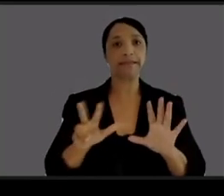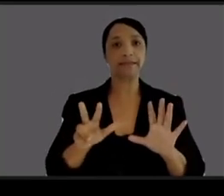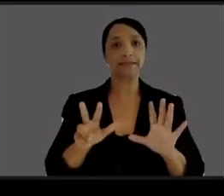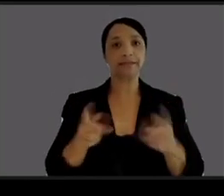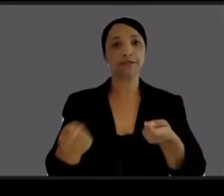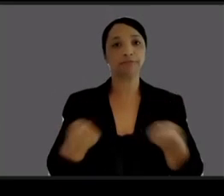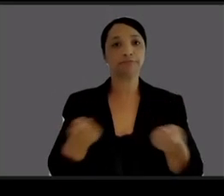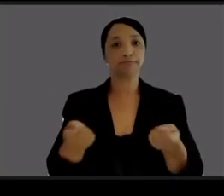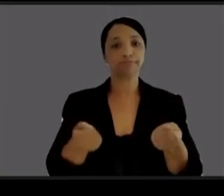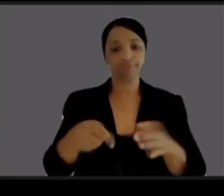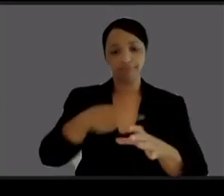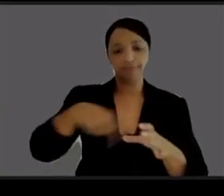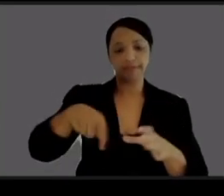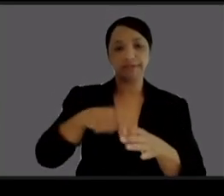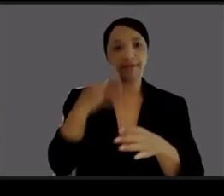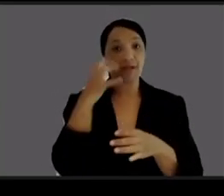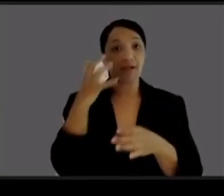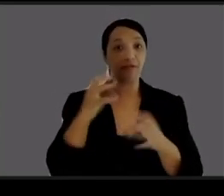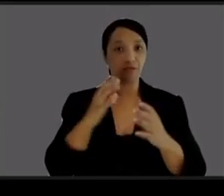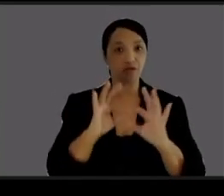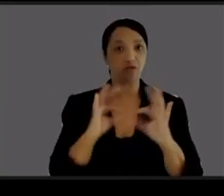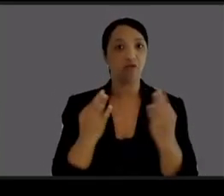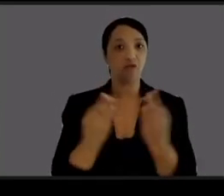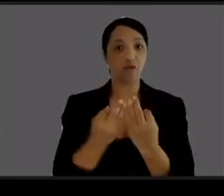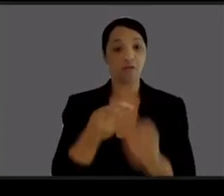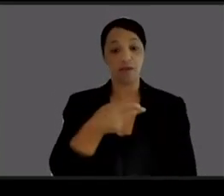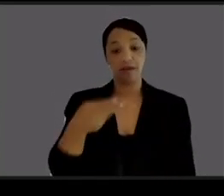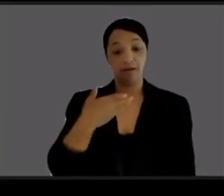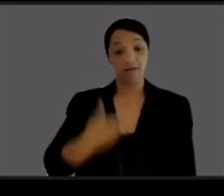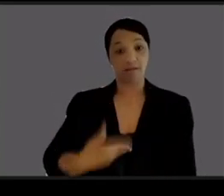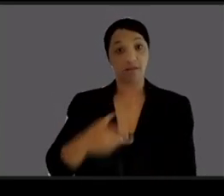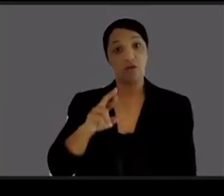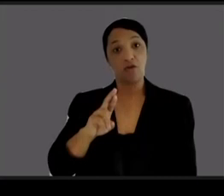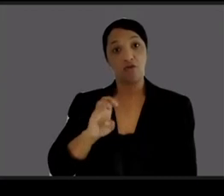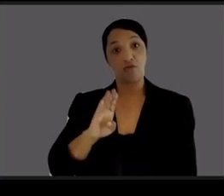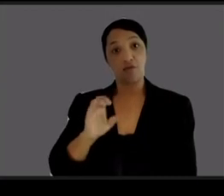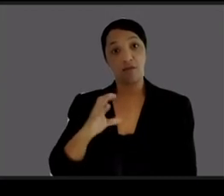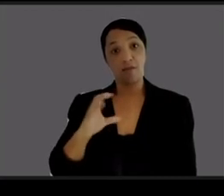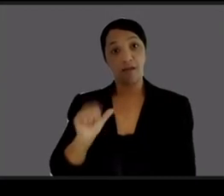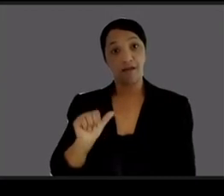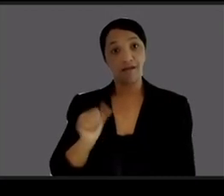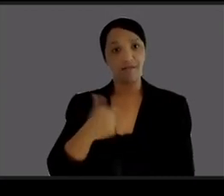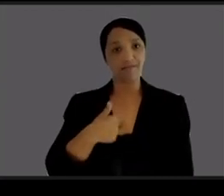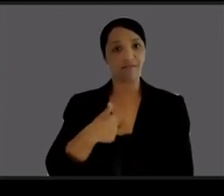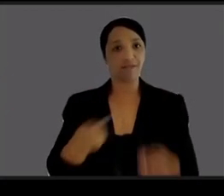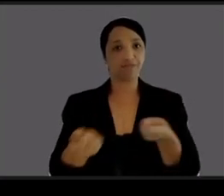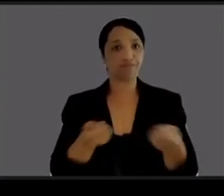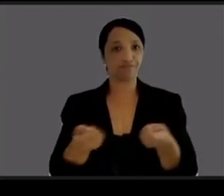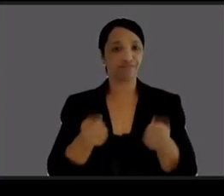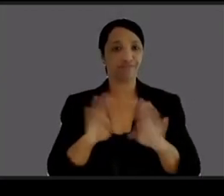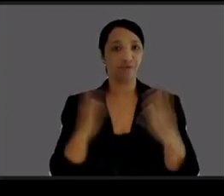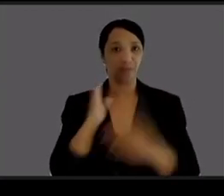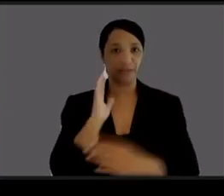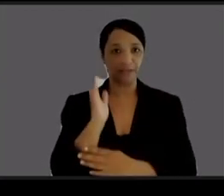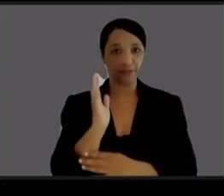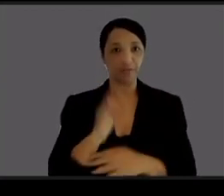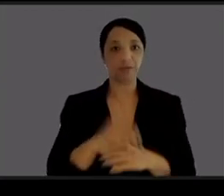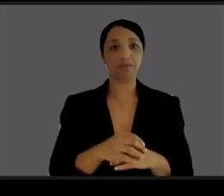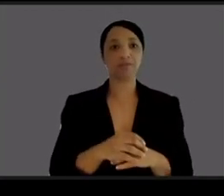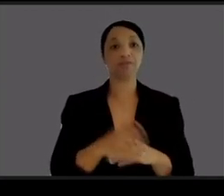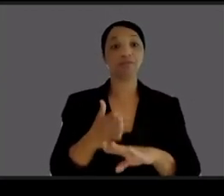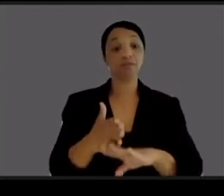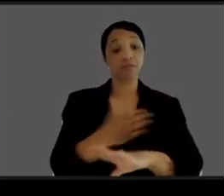عش السنوي لمنتدى اداره اسم رسمر وانا سوف ايسر